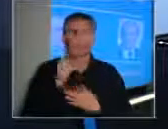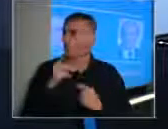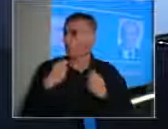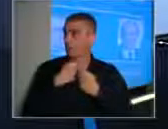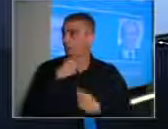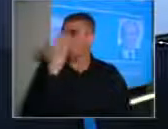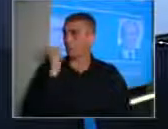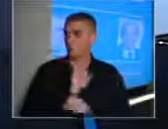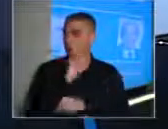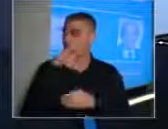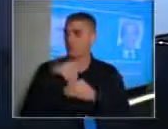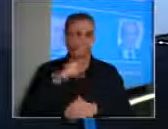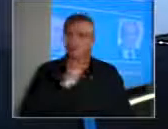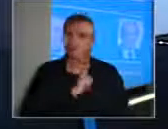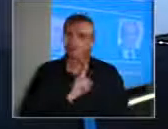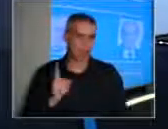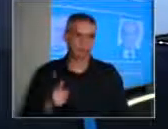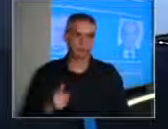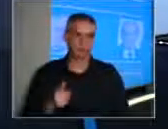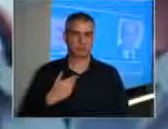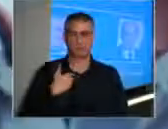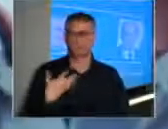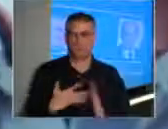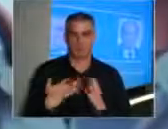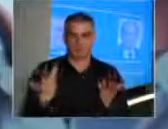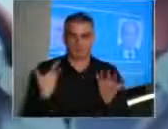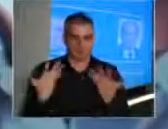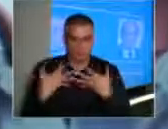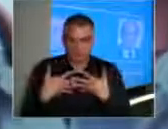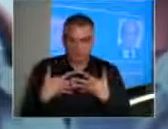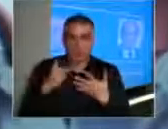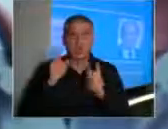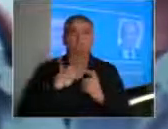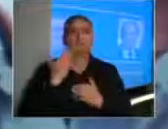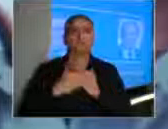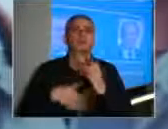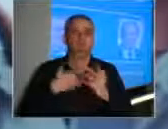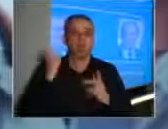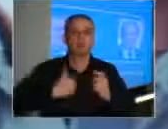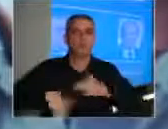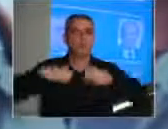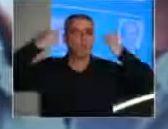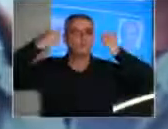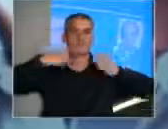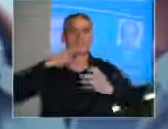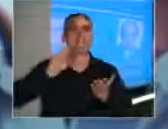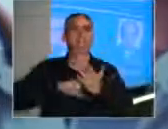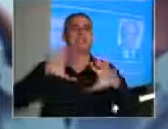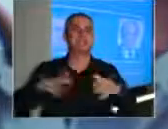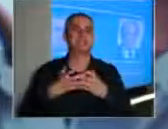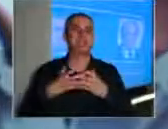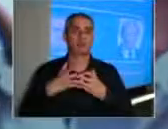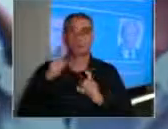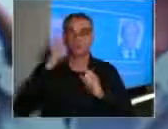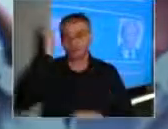כלפיכם, הצבעת מחאה. ממש לא, כי א', אנחנו בדקנו את זה, אין לנו שום חפיפה, אנשים רוצים בסוף, יצאו פה לרחובות עם המשפטים צדק חברתי,